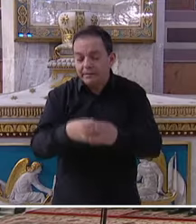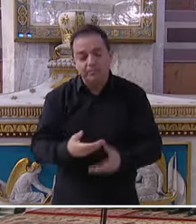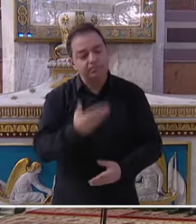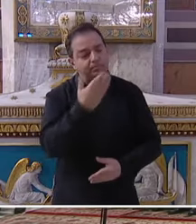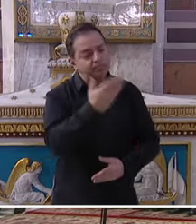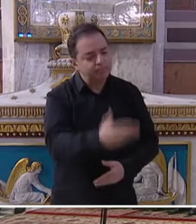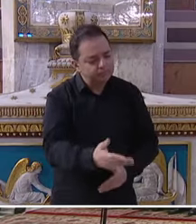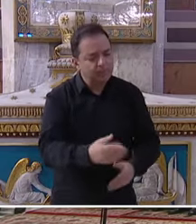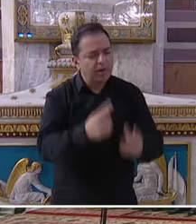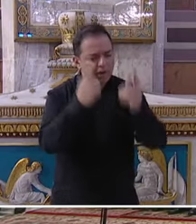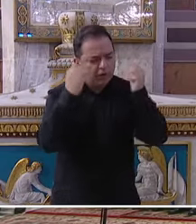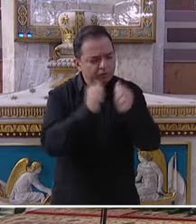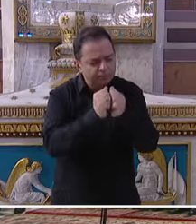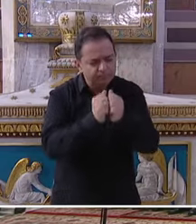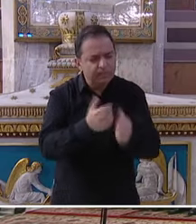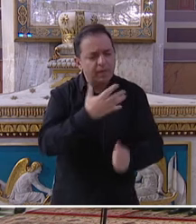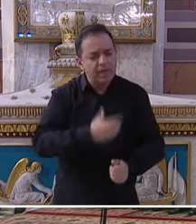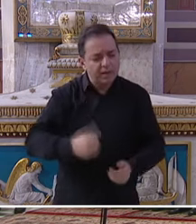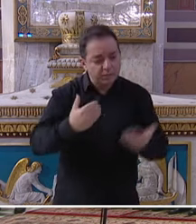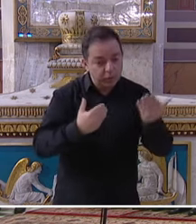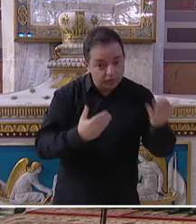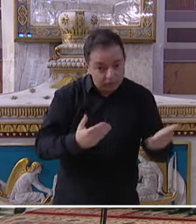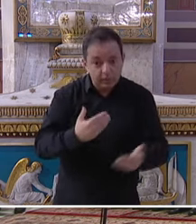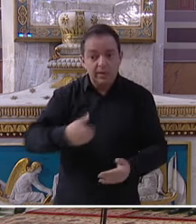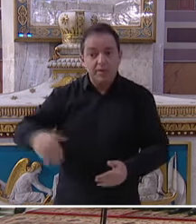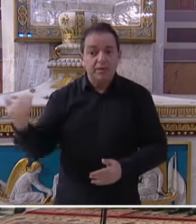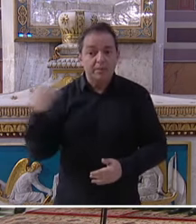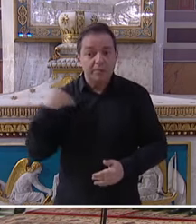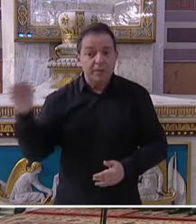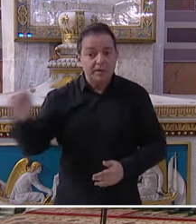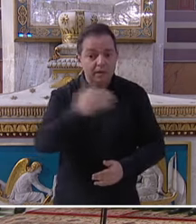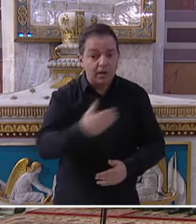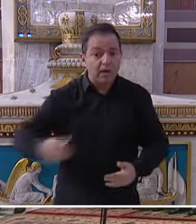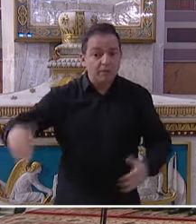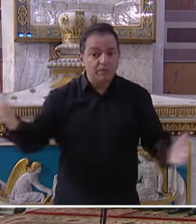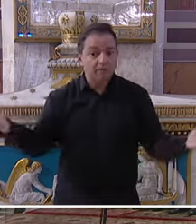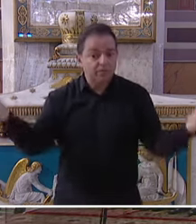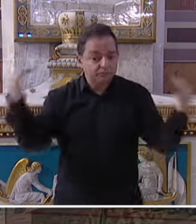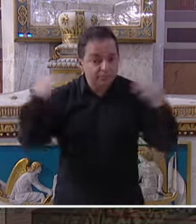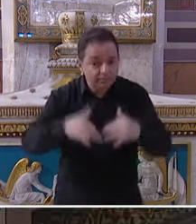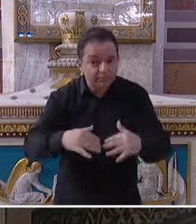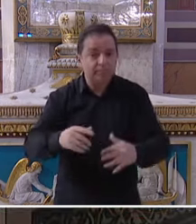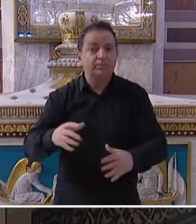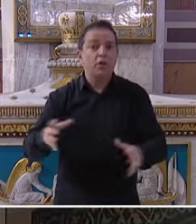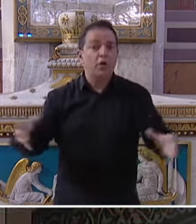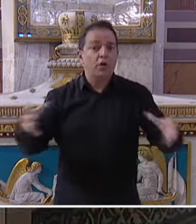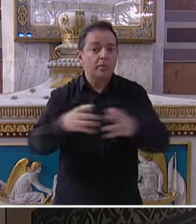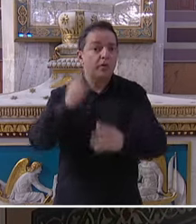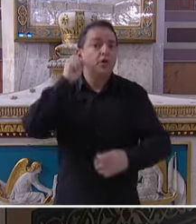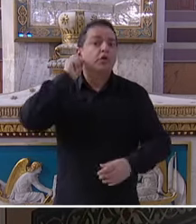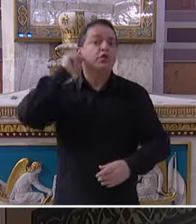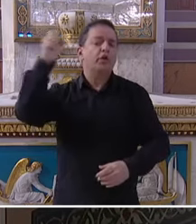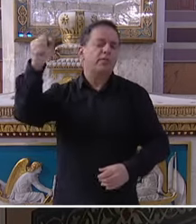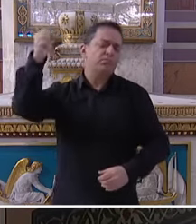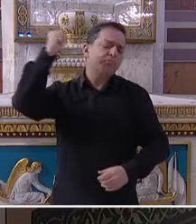Θεοφιλέστατε Δέσποτα να εορτάσουμε την επικράτηση τον